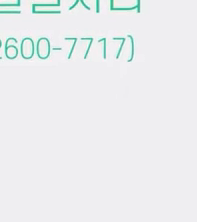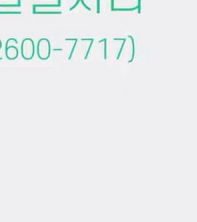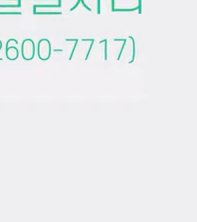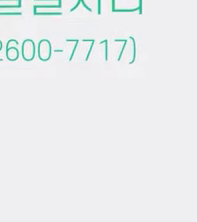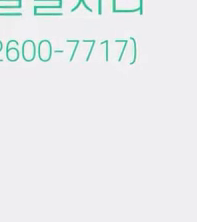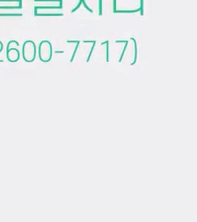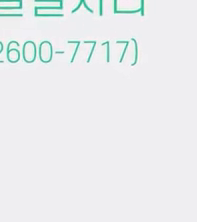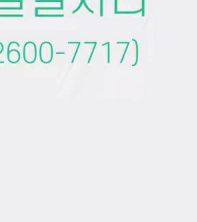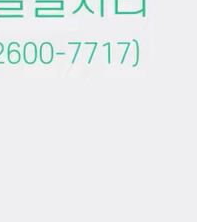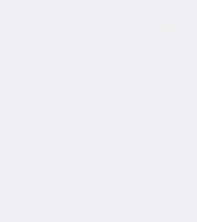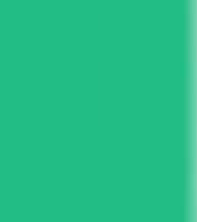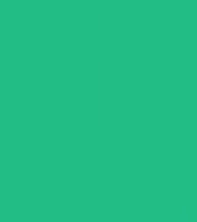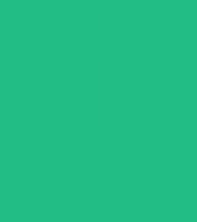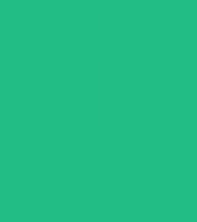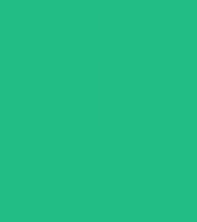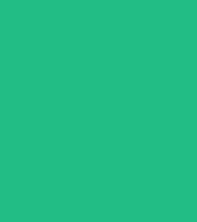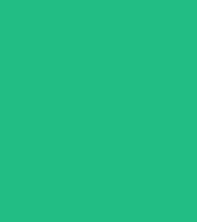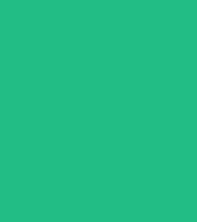으